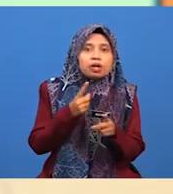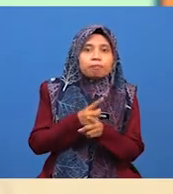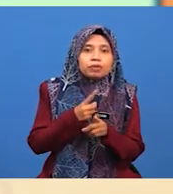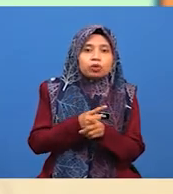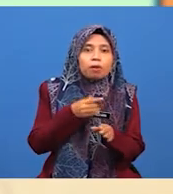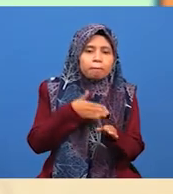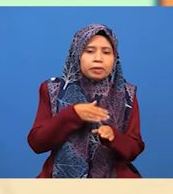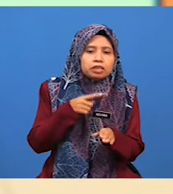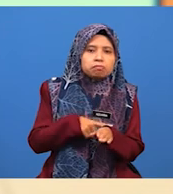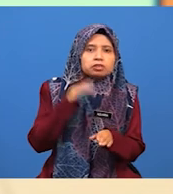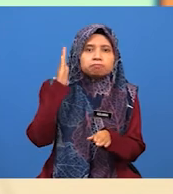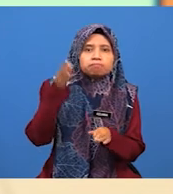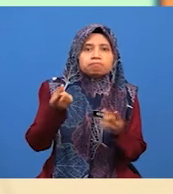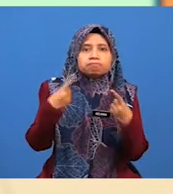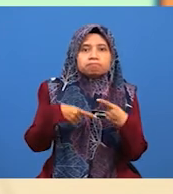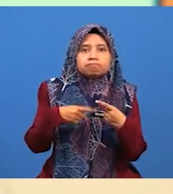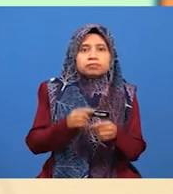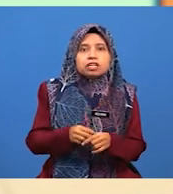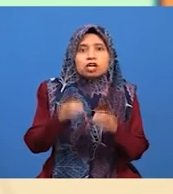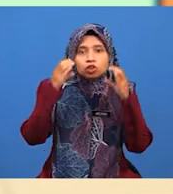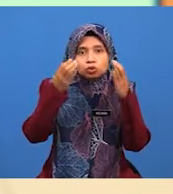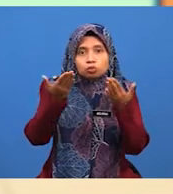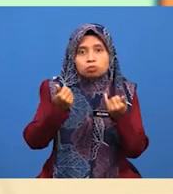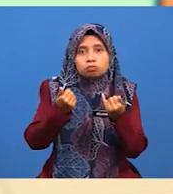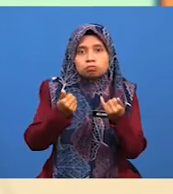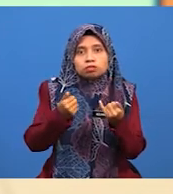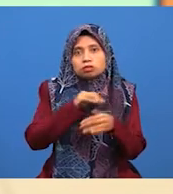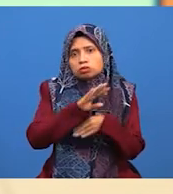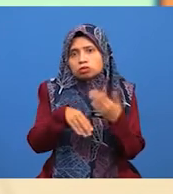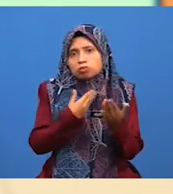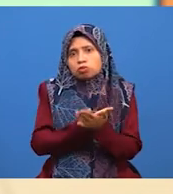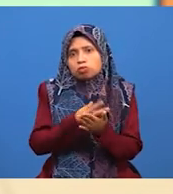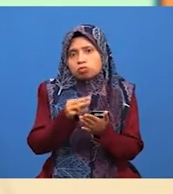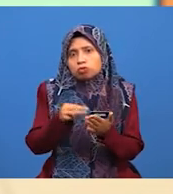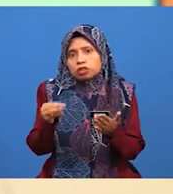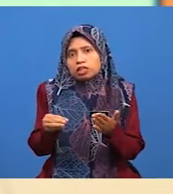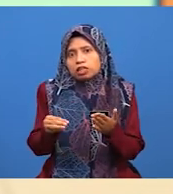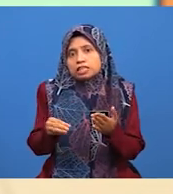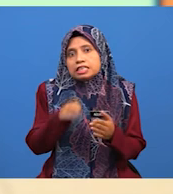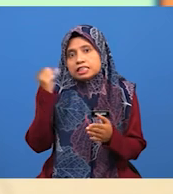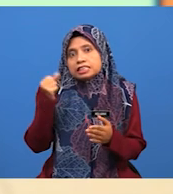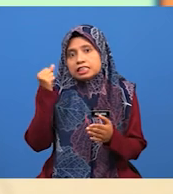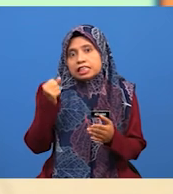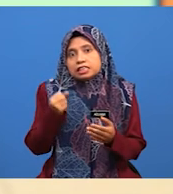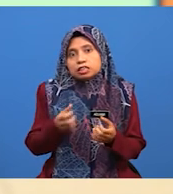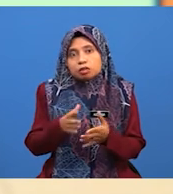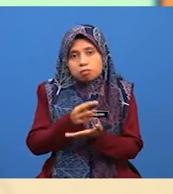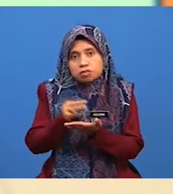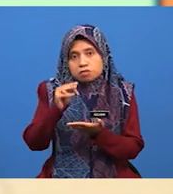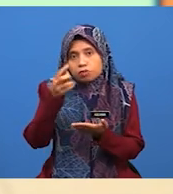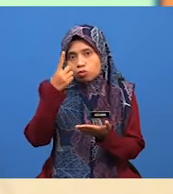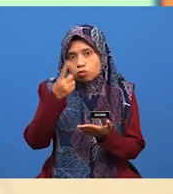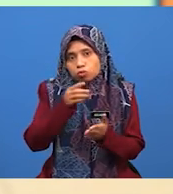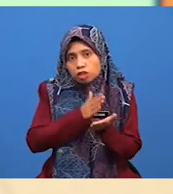betul pada masa akan datang. Cikgu harapkan Semoga murid semua sentiasa